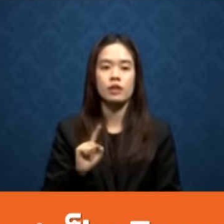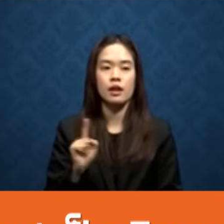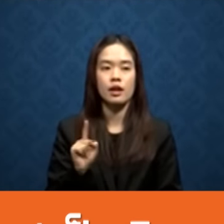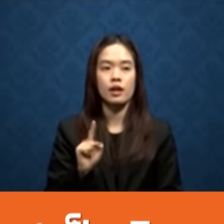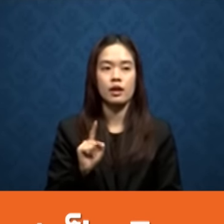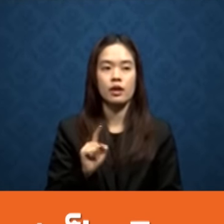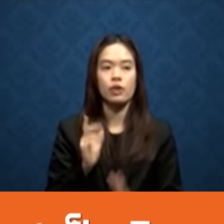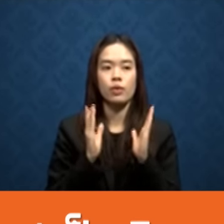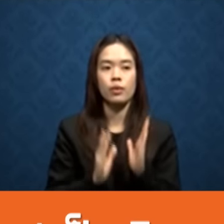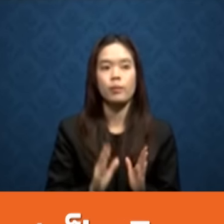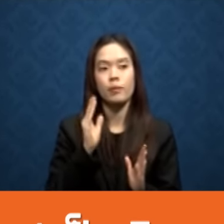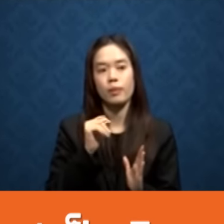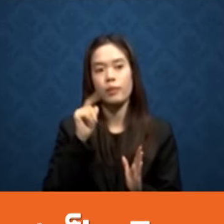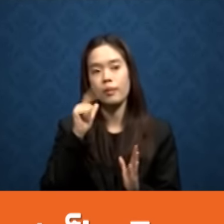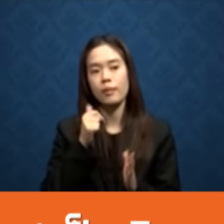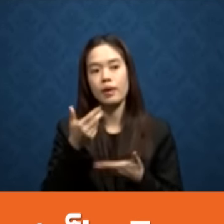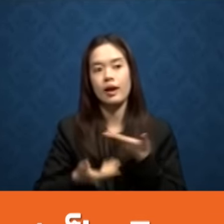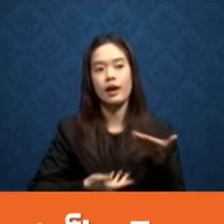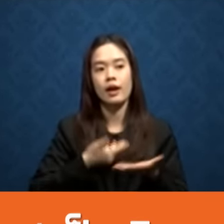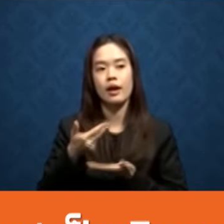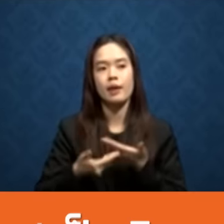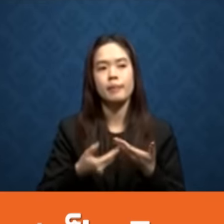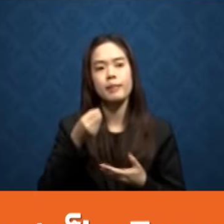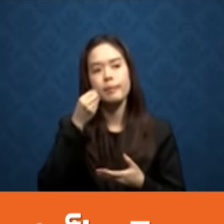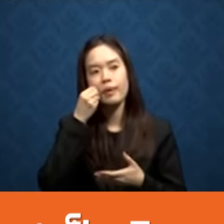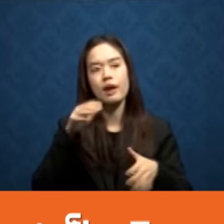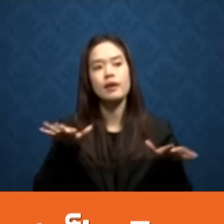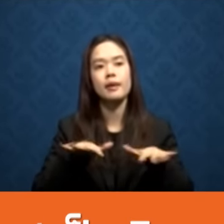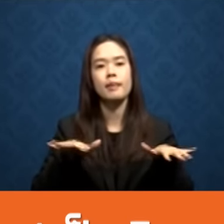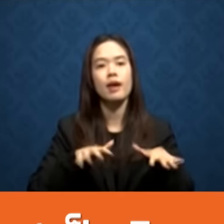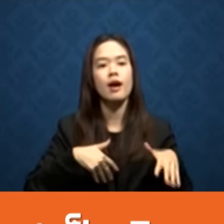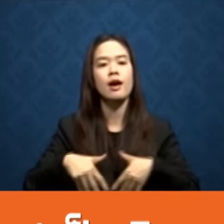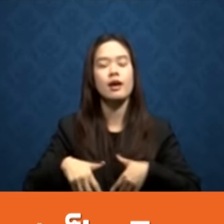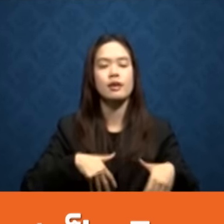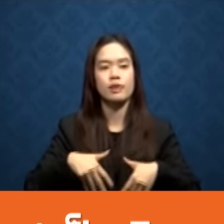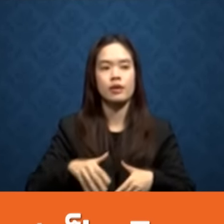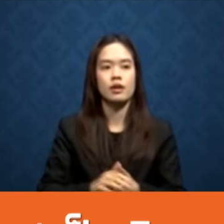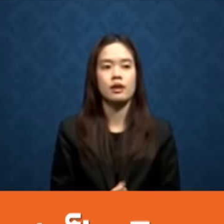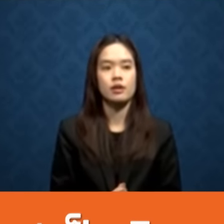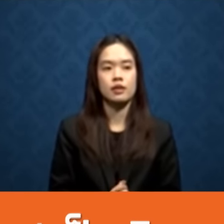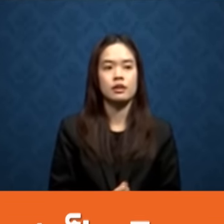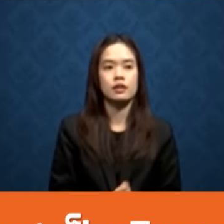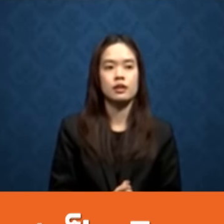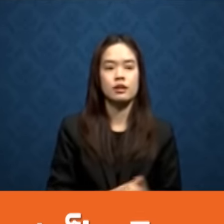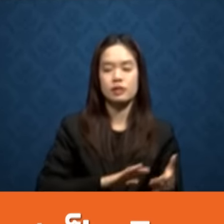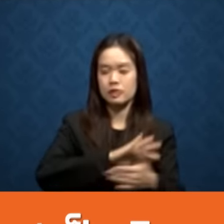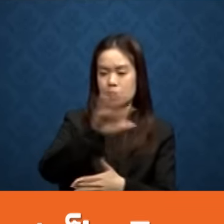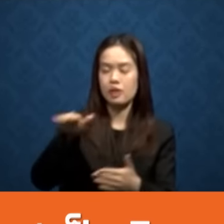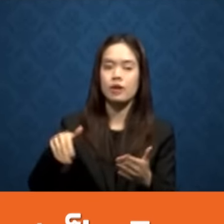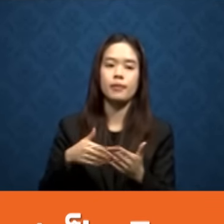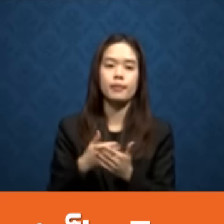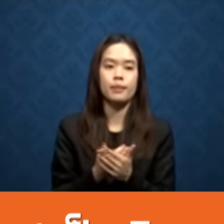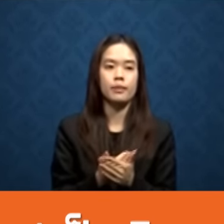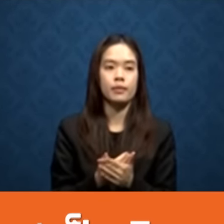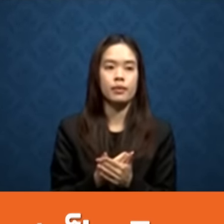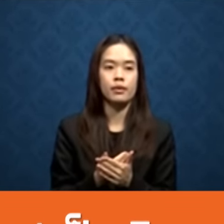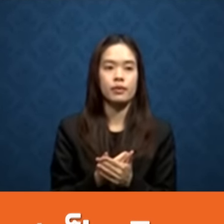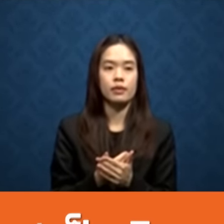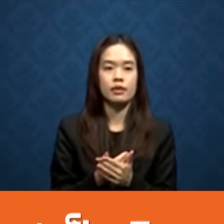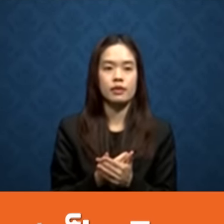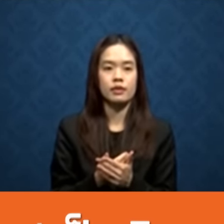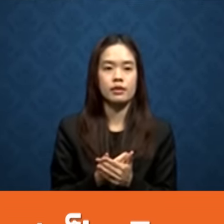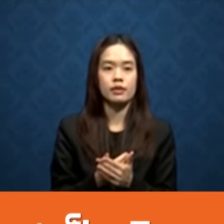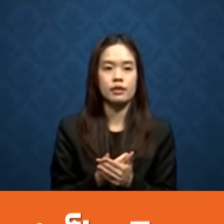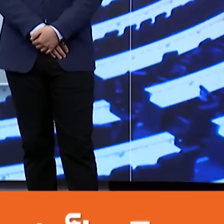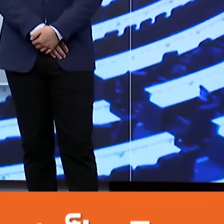อภิปรายเกี่ยวกับนโยบายที่รัฐบาลกำลังจะดำเนินการได้ในวันนี้ทีนี้สาระหลักๆเนี่ยที่อยากจะสื่อสารออกไปใน